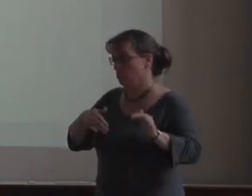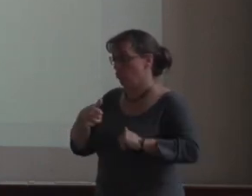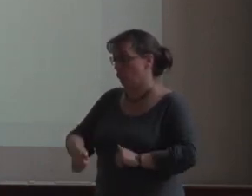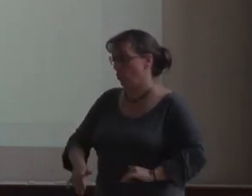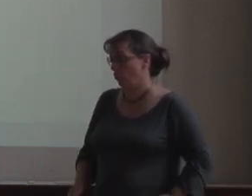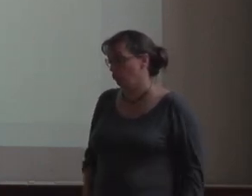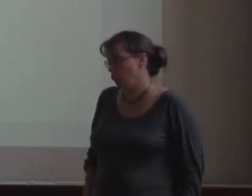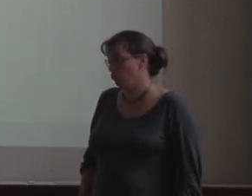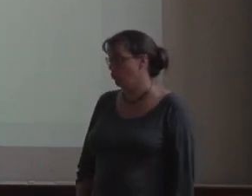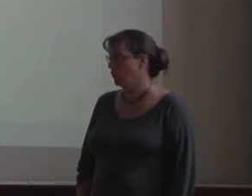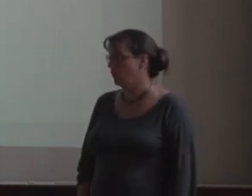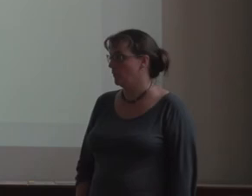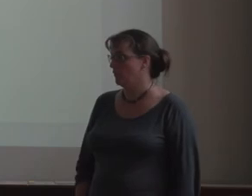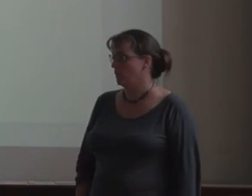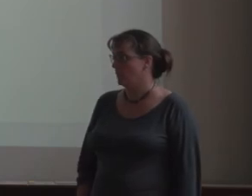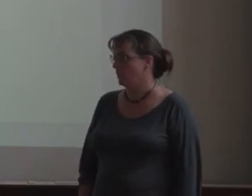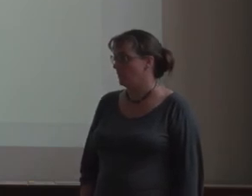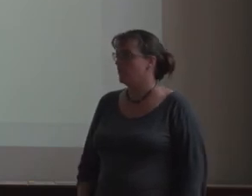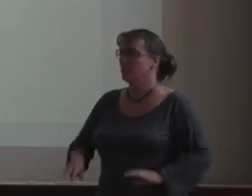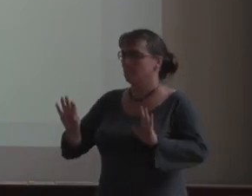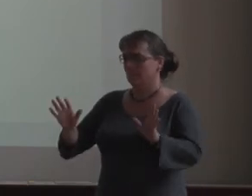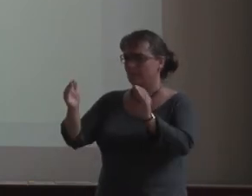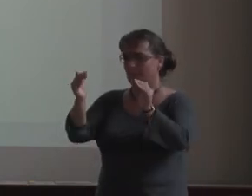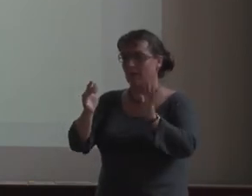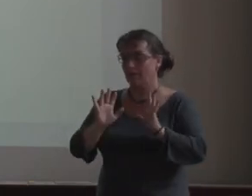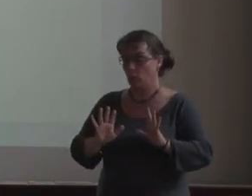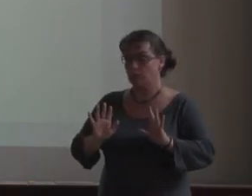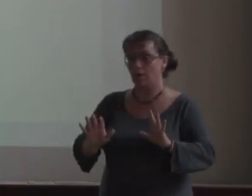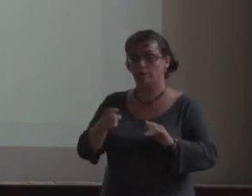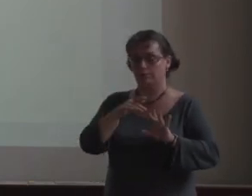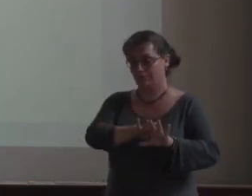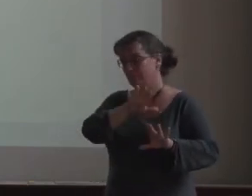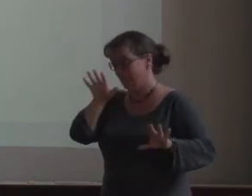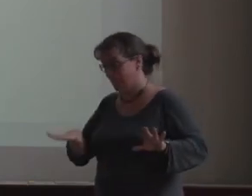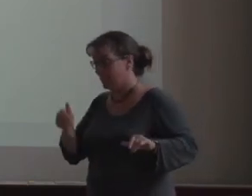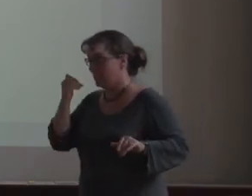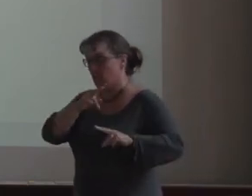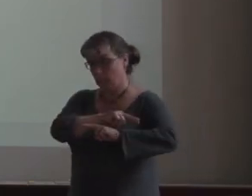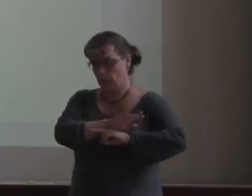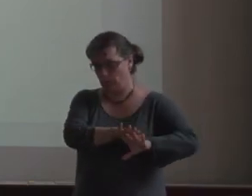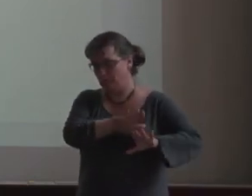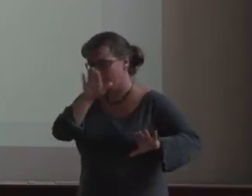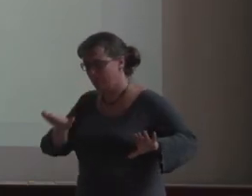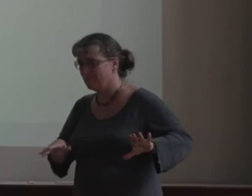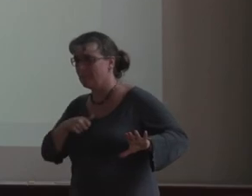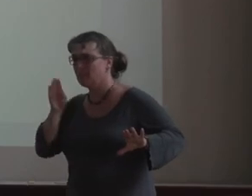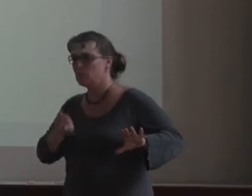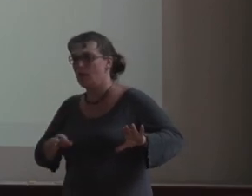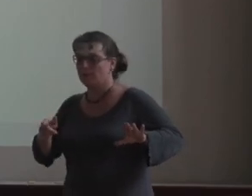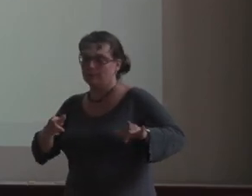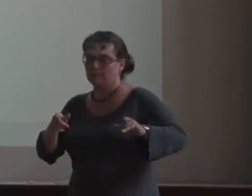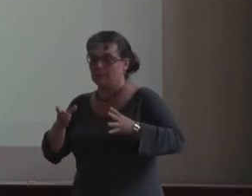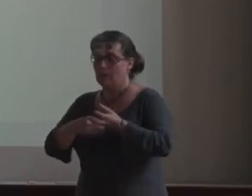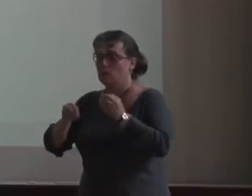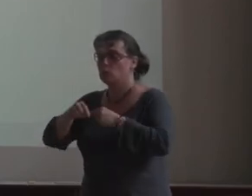bien. Quand on passe en async.io, donc comme je vous disais tout à l'heure, on a besoin d'une